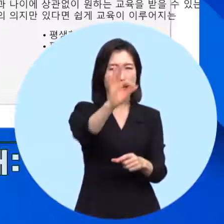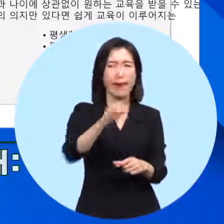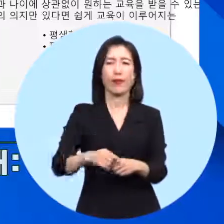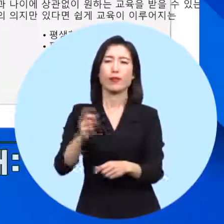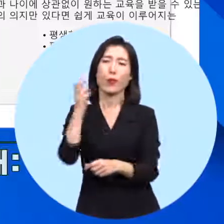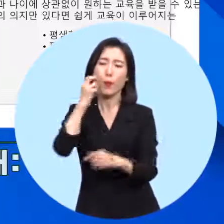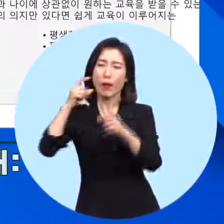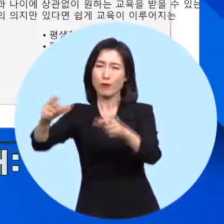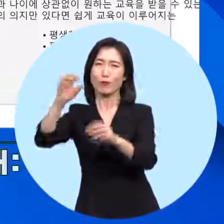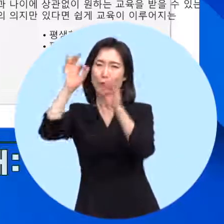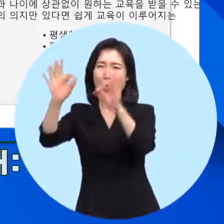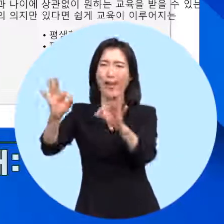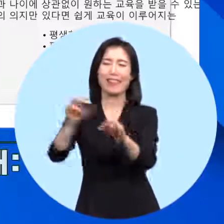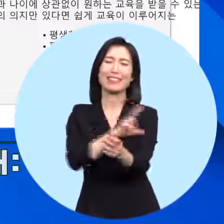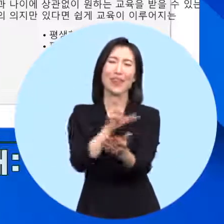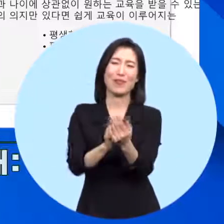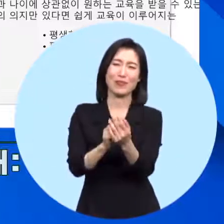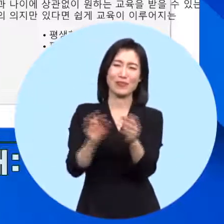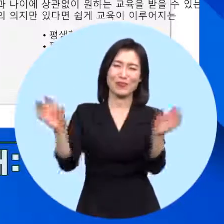보라.